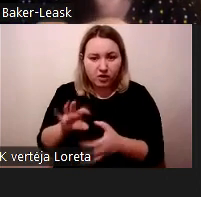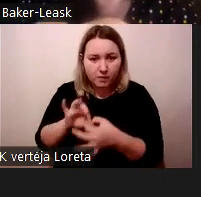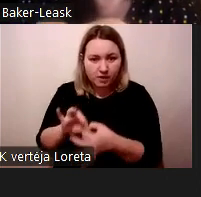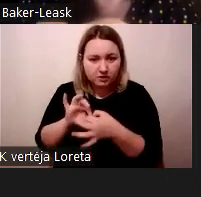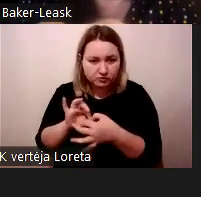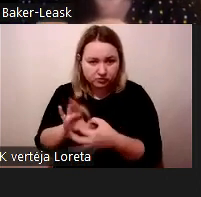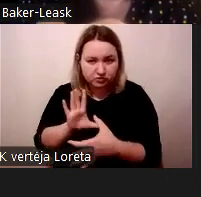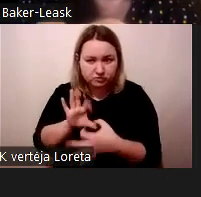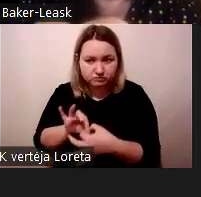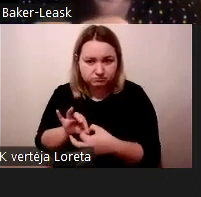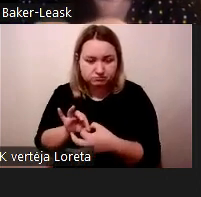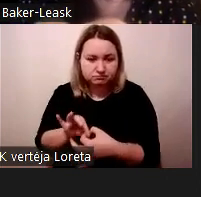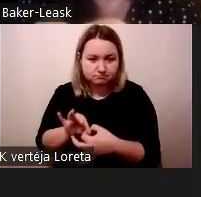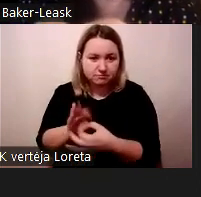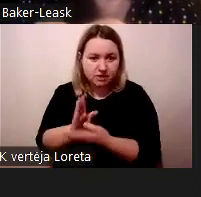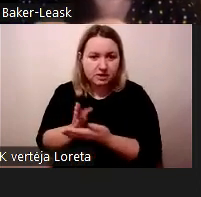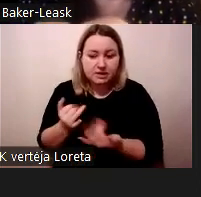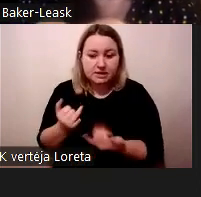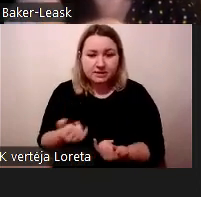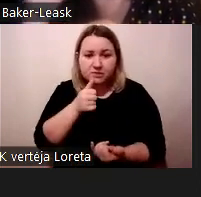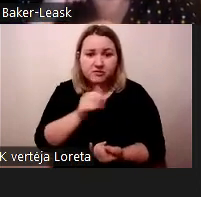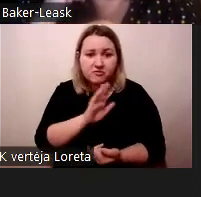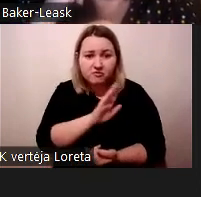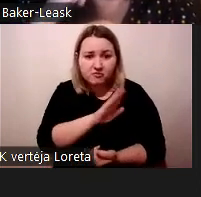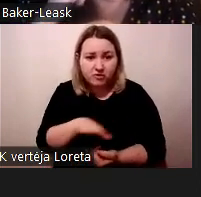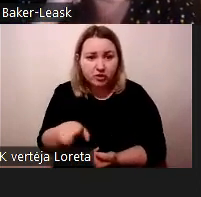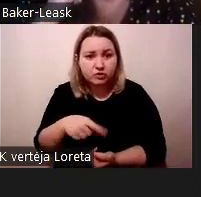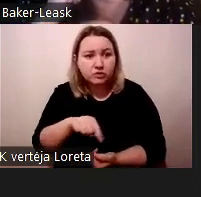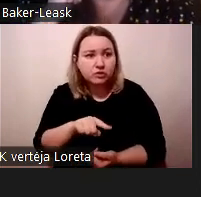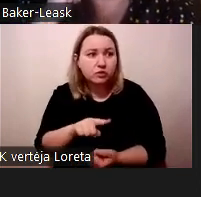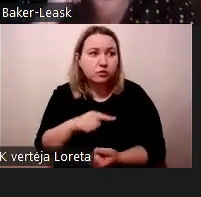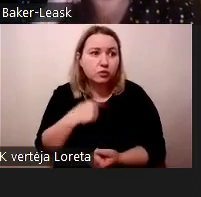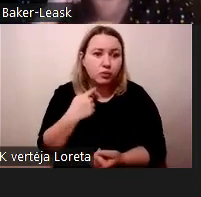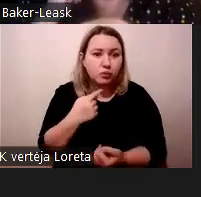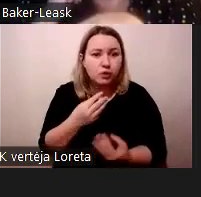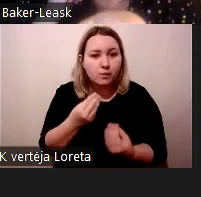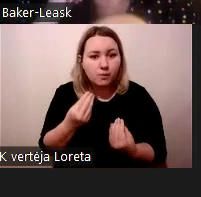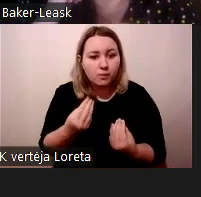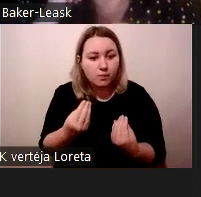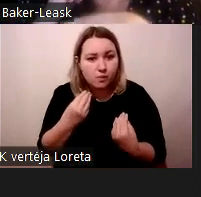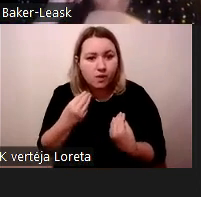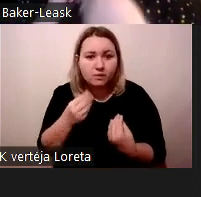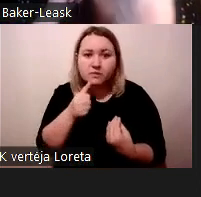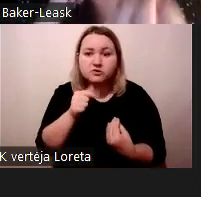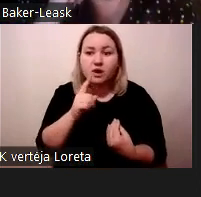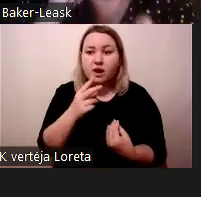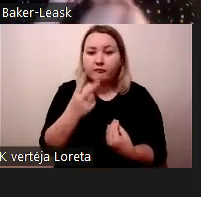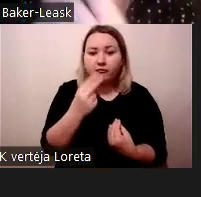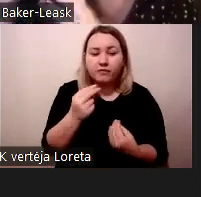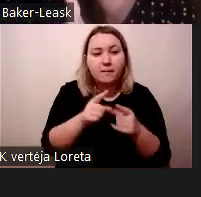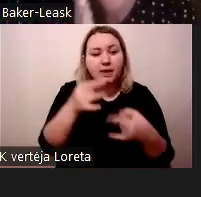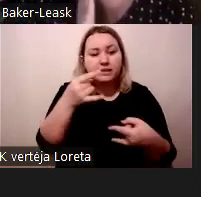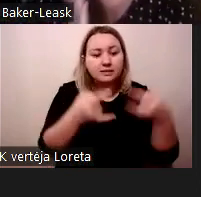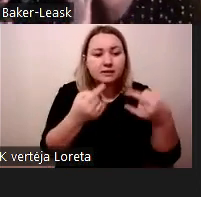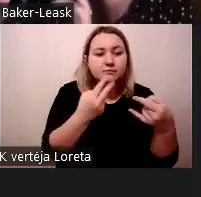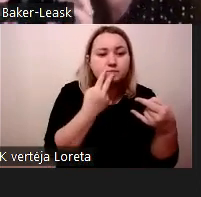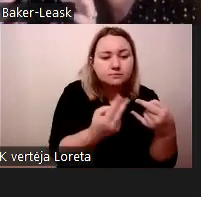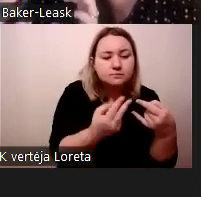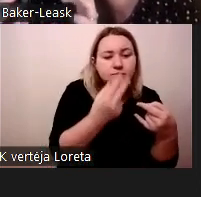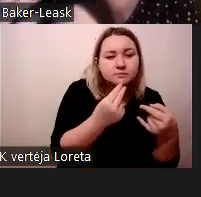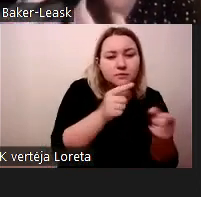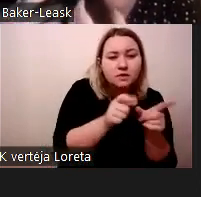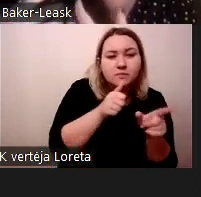Ir iš tikrųjų vaikai dabar labai daug mokosi kalbos, žiūrėdami televiziją, išmatymą, o kažkaip